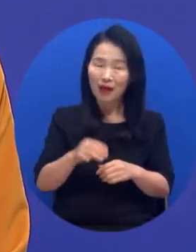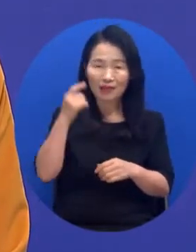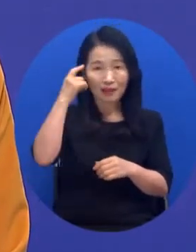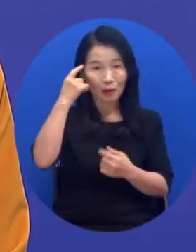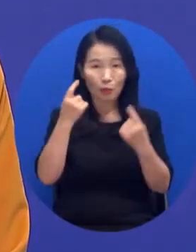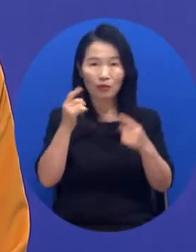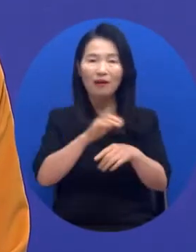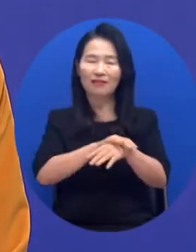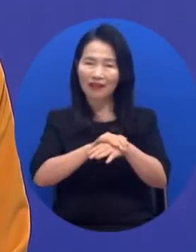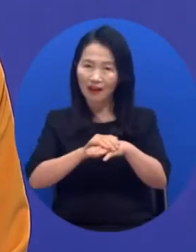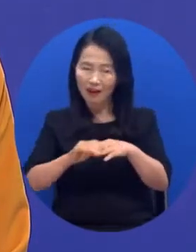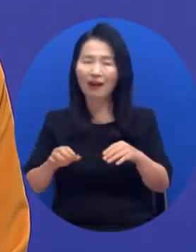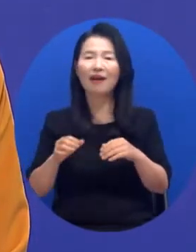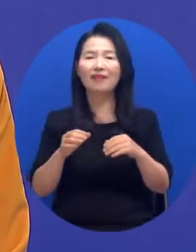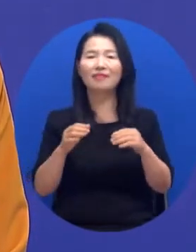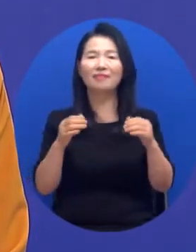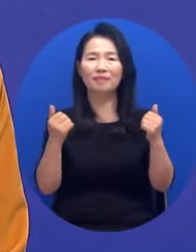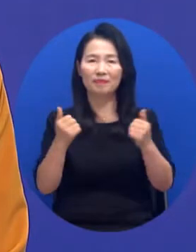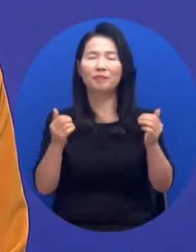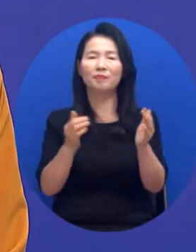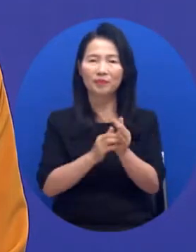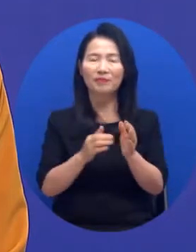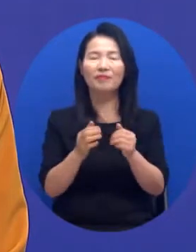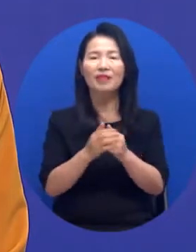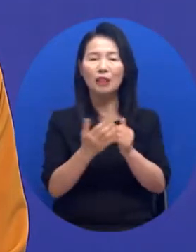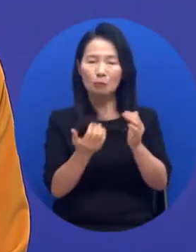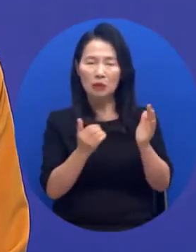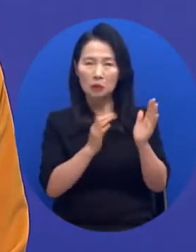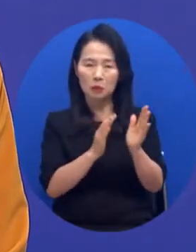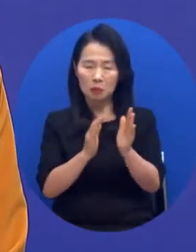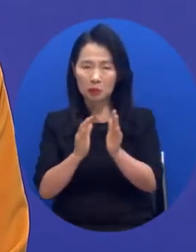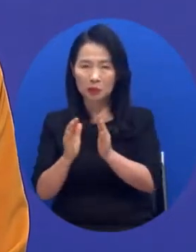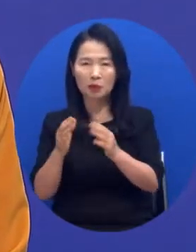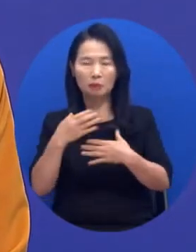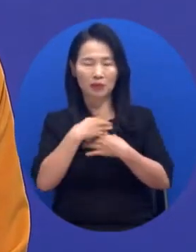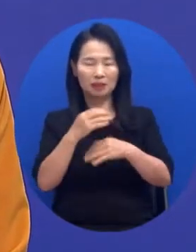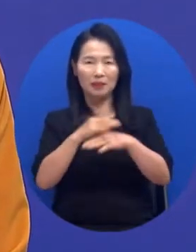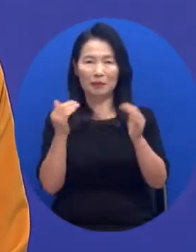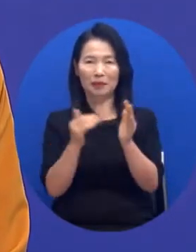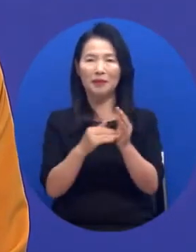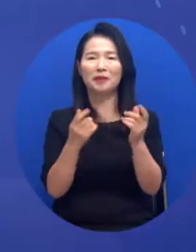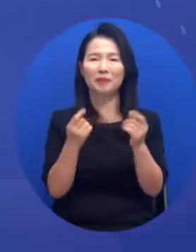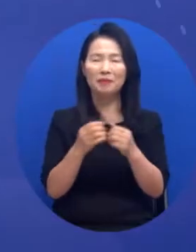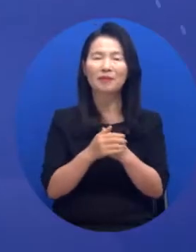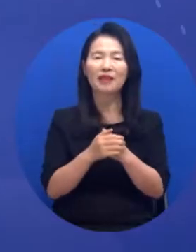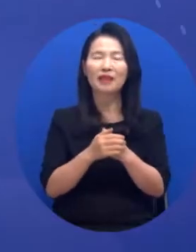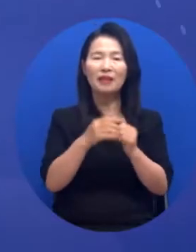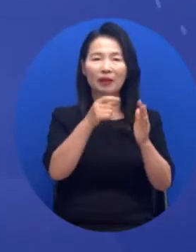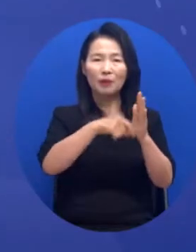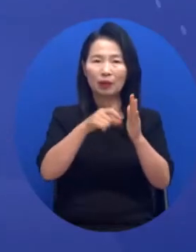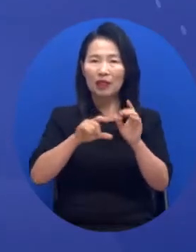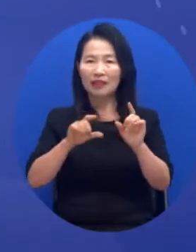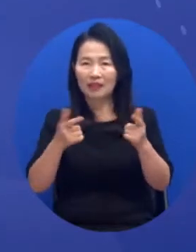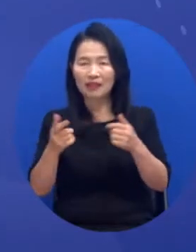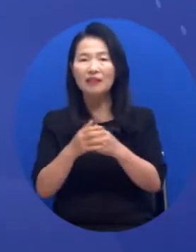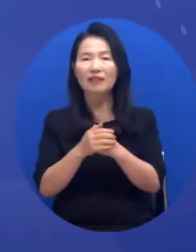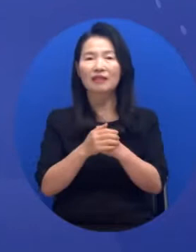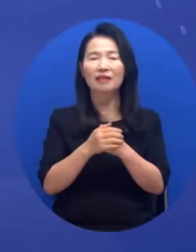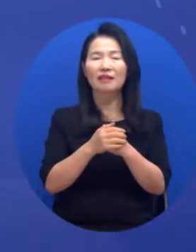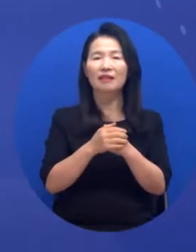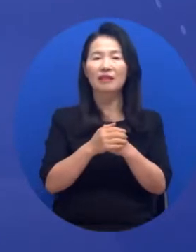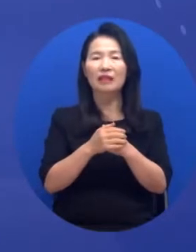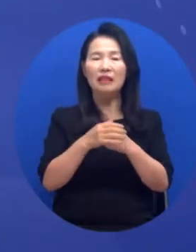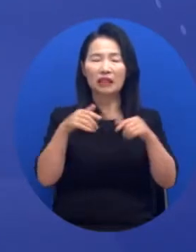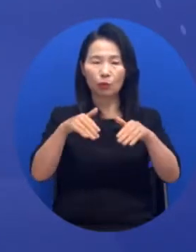교단들이 거점 교회와 함께 또 꼼꼼하게 잘 준비를 하면서 께 무사히 잘 마친 것 같습니다 4 교단 들은 거점 표의 직원들의